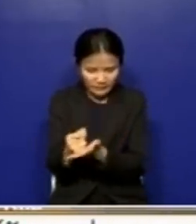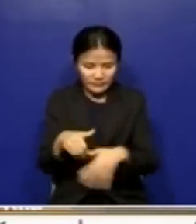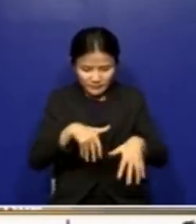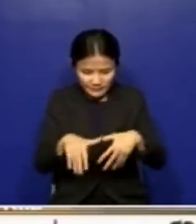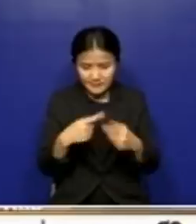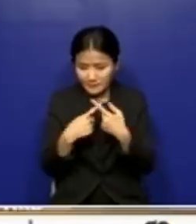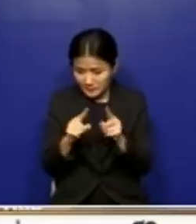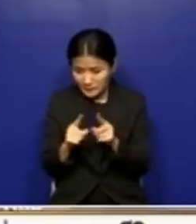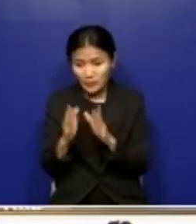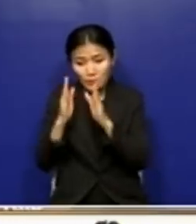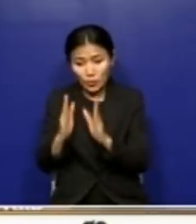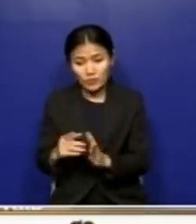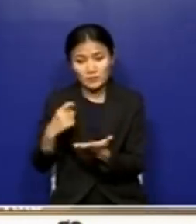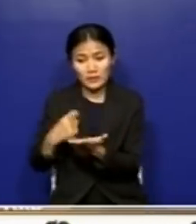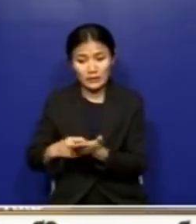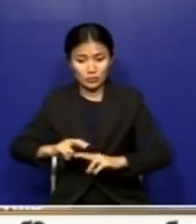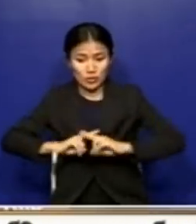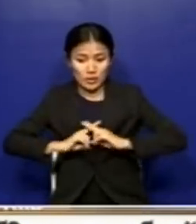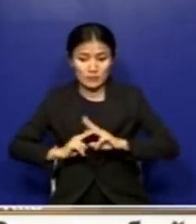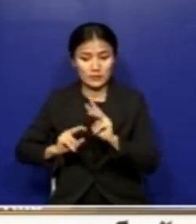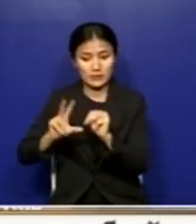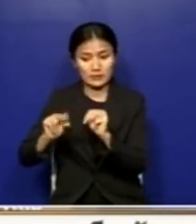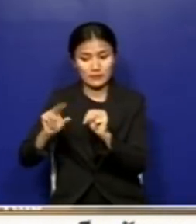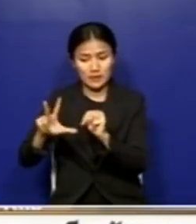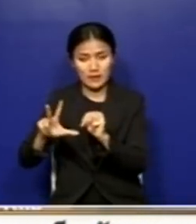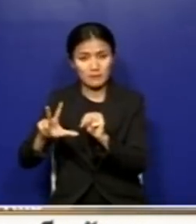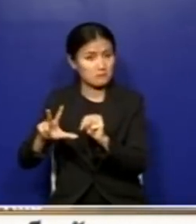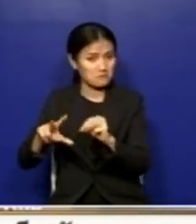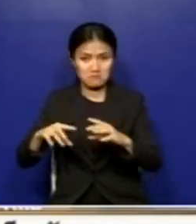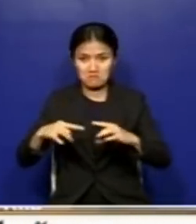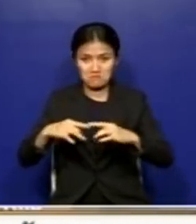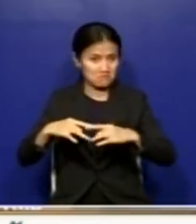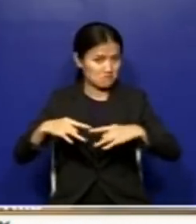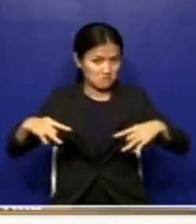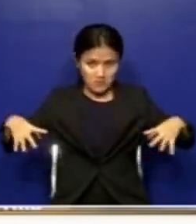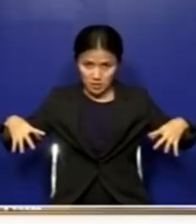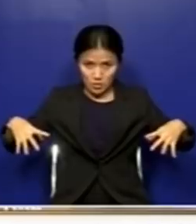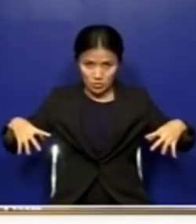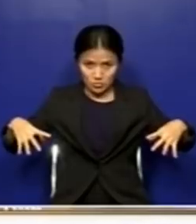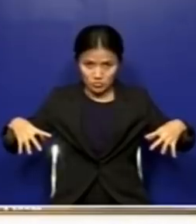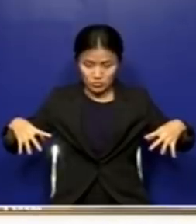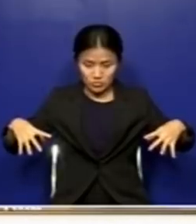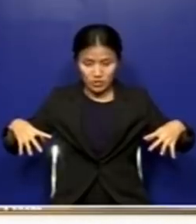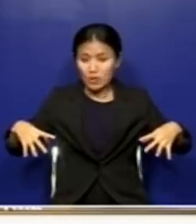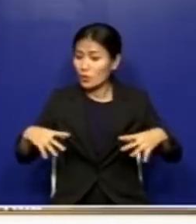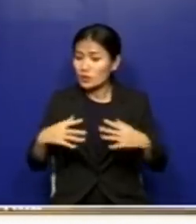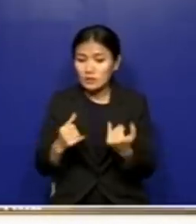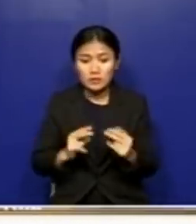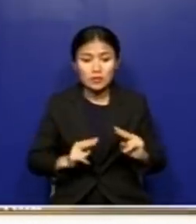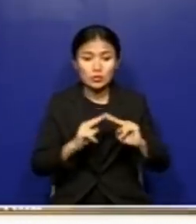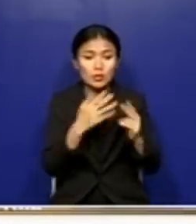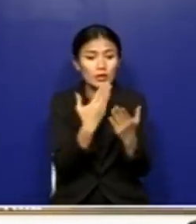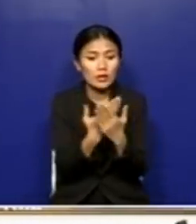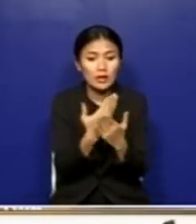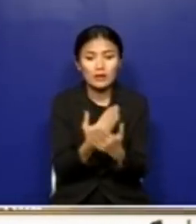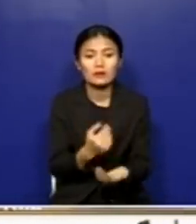รวมผู้ประกนตนมาตา 33 นะคะแล้วกไมได้มีต่ออีกว่าทางกระสวนกนคางเนี่จะใช้เง